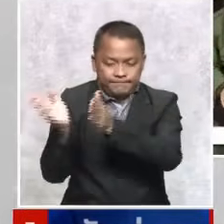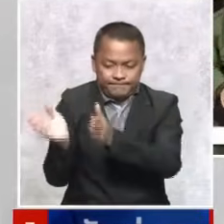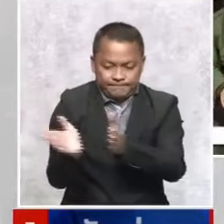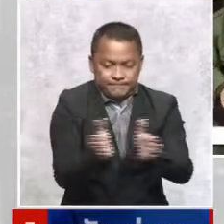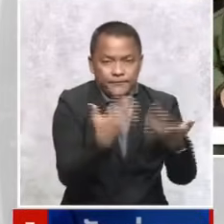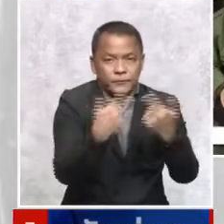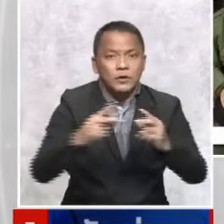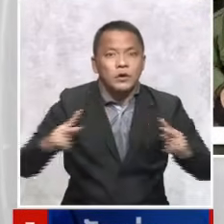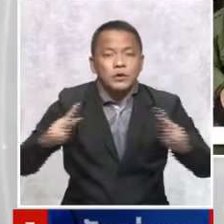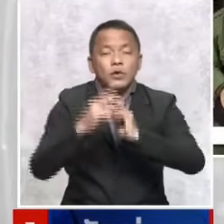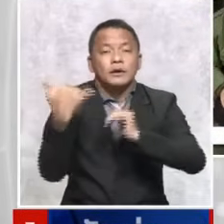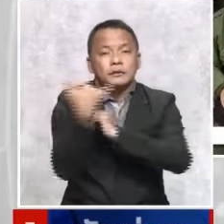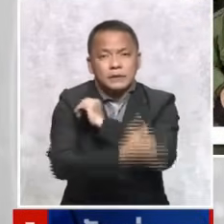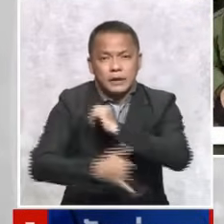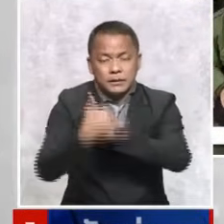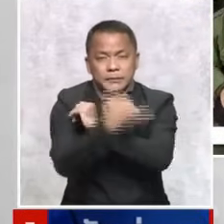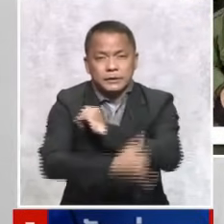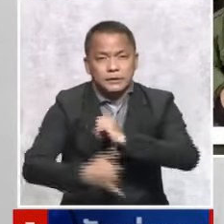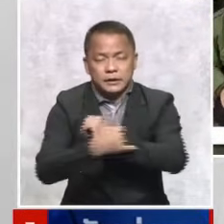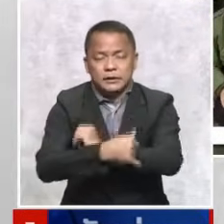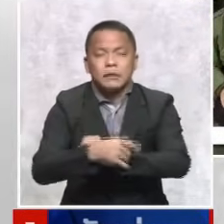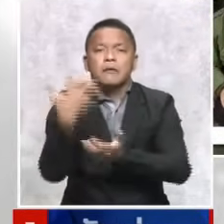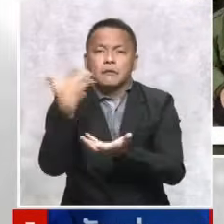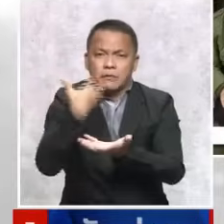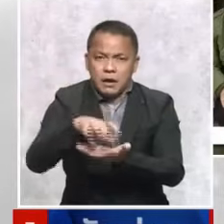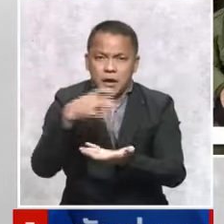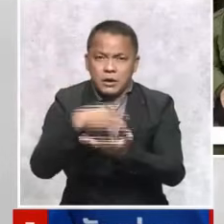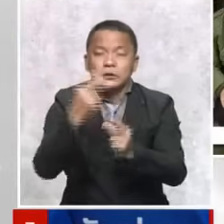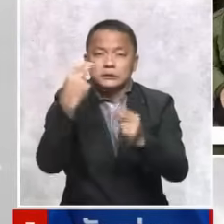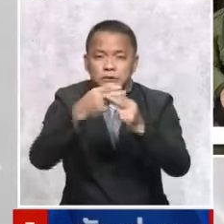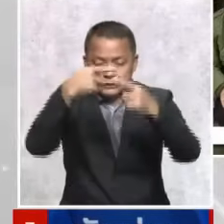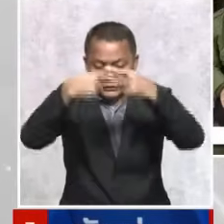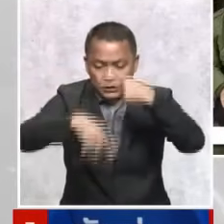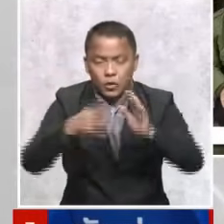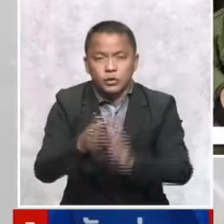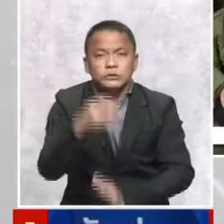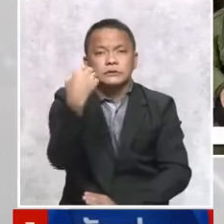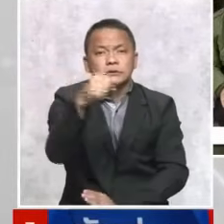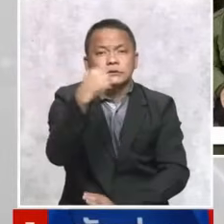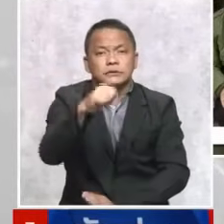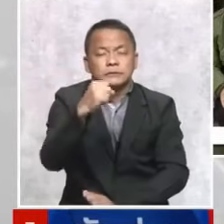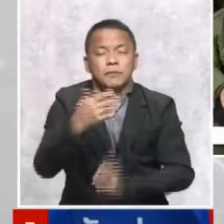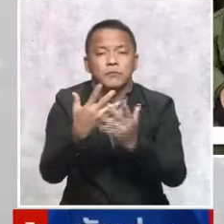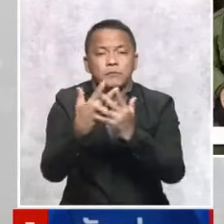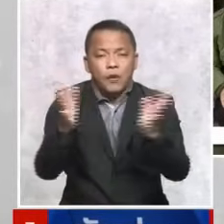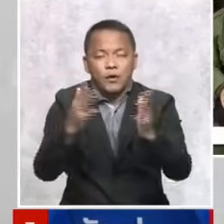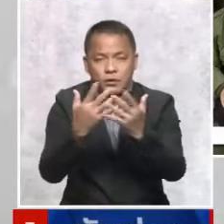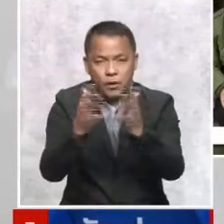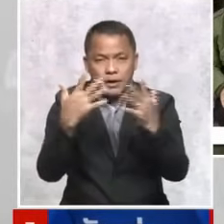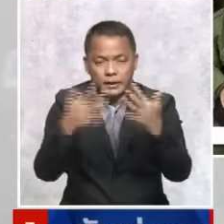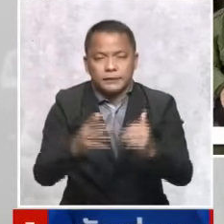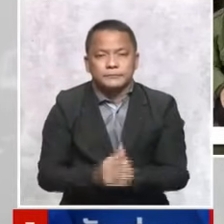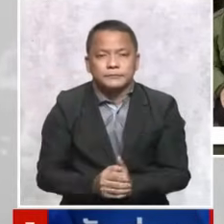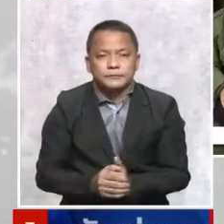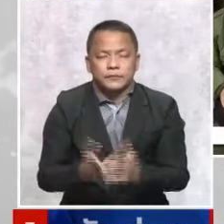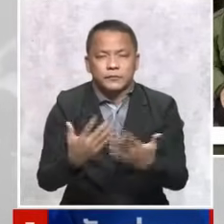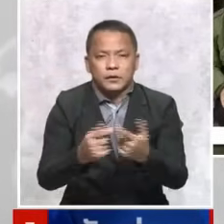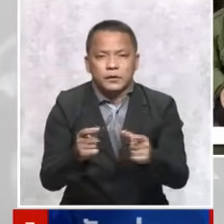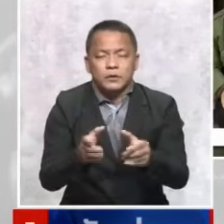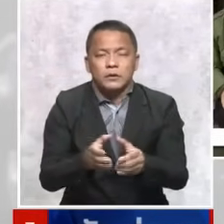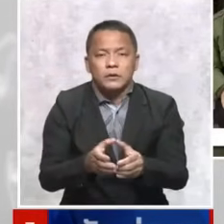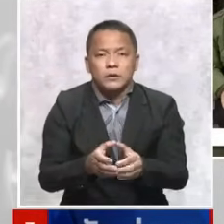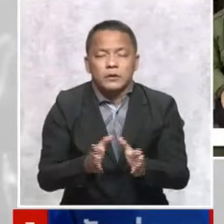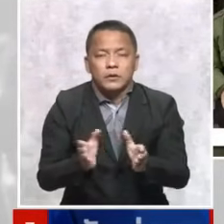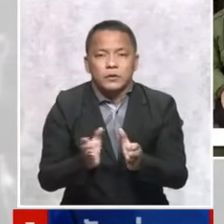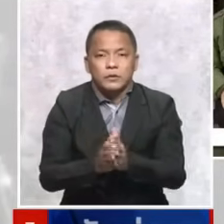จากที่กระทรวงการต่างประเทศนะคะออกมาเปิดเผยรายชื่อ10ตัวประกันที่ถูกปล่อยตัวออกมานะคะทางด้าน